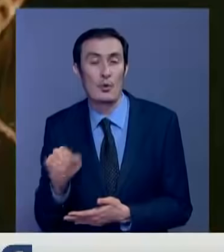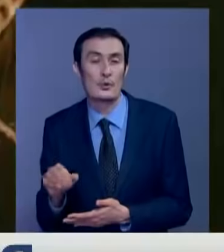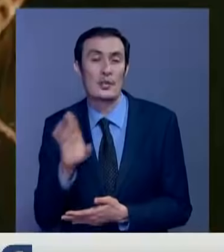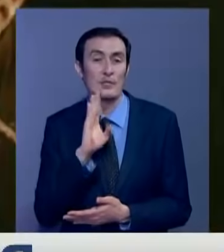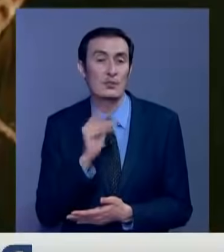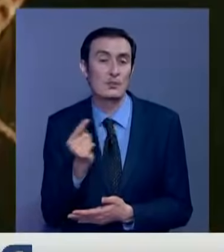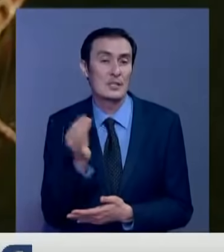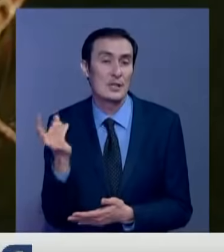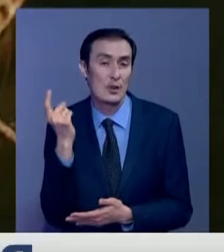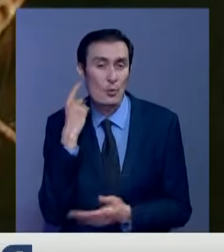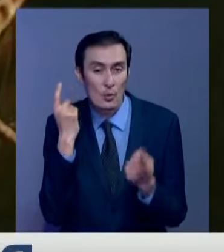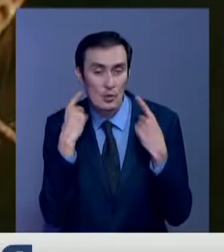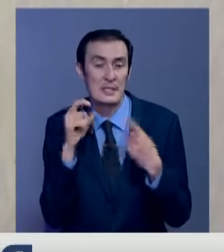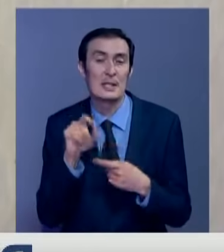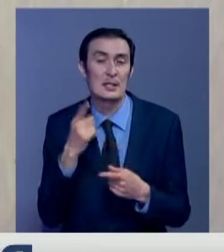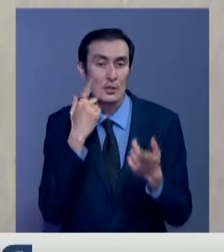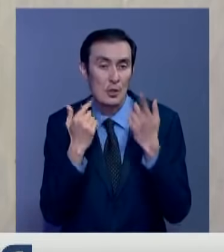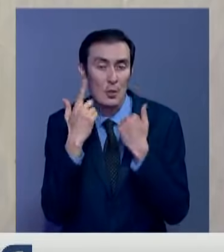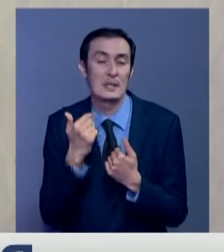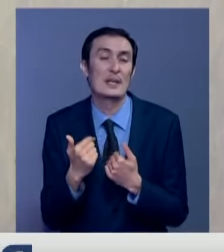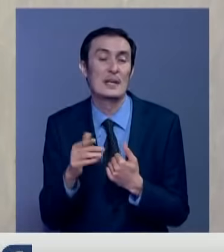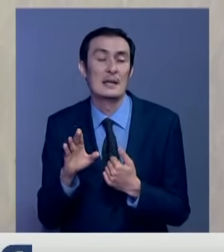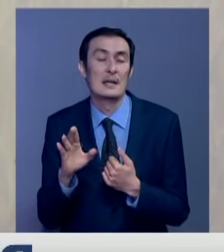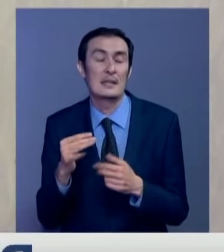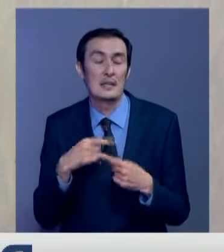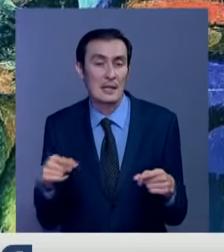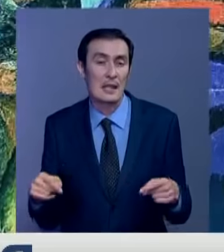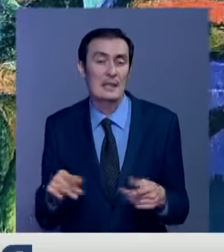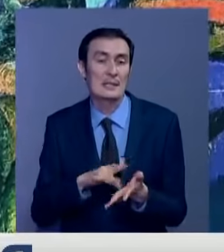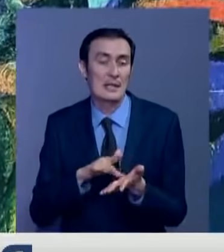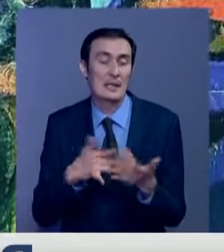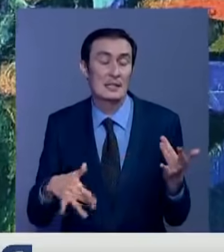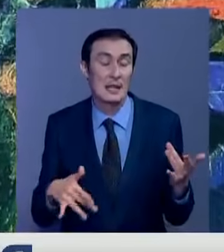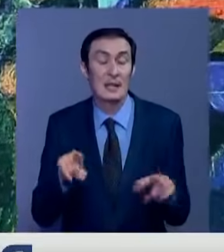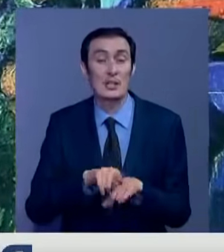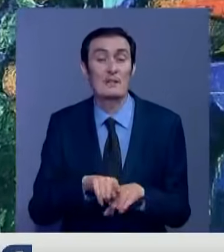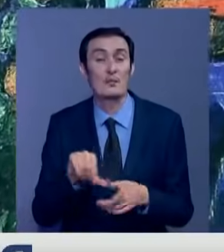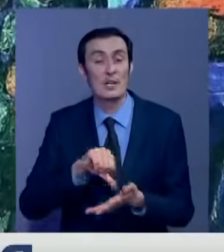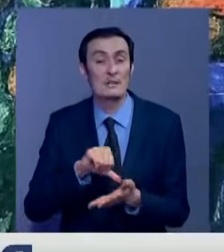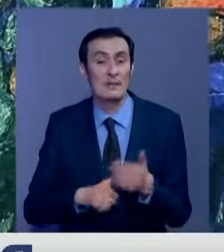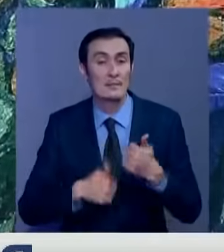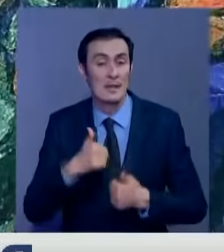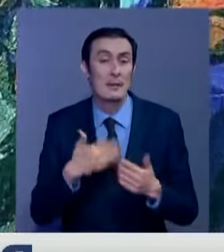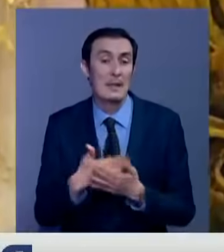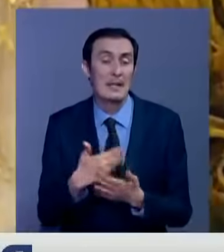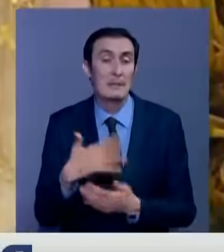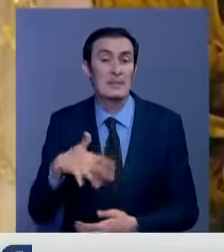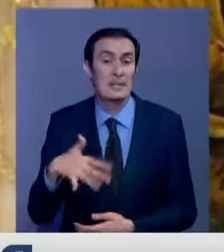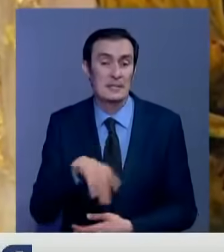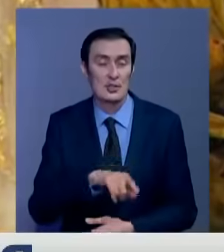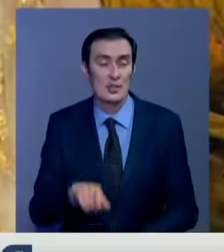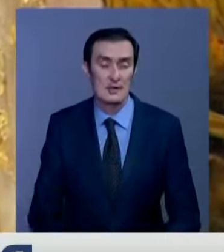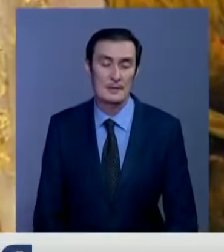девушка с жемчужной сережкой, золотые слезы, цыганка с гитарой и многое другое. В челлендже уже приняли участие порядка 50